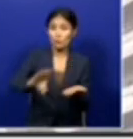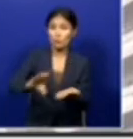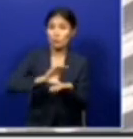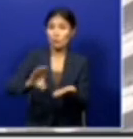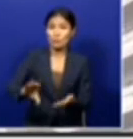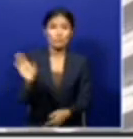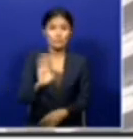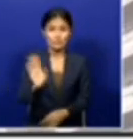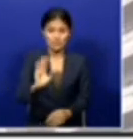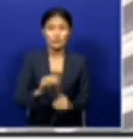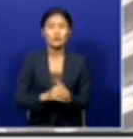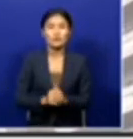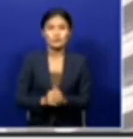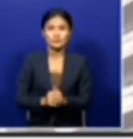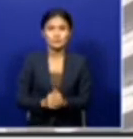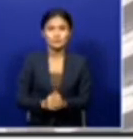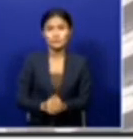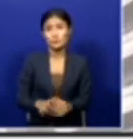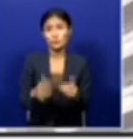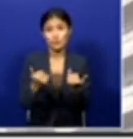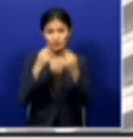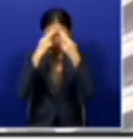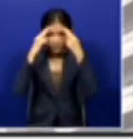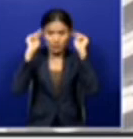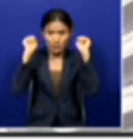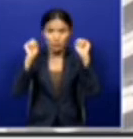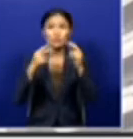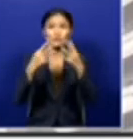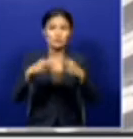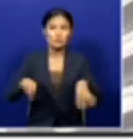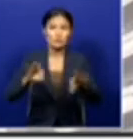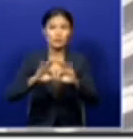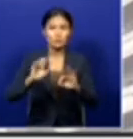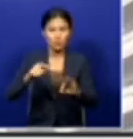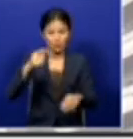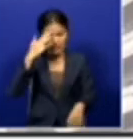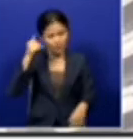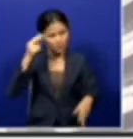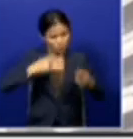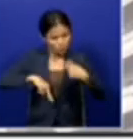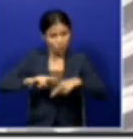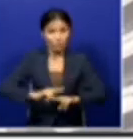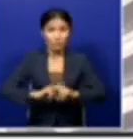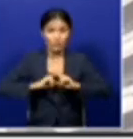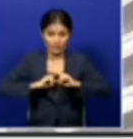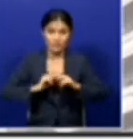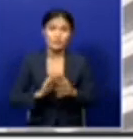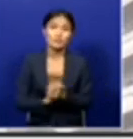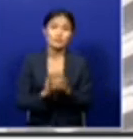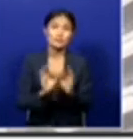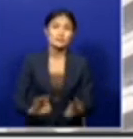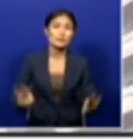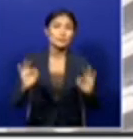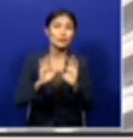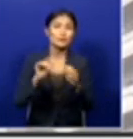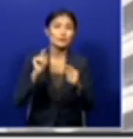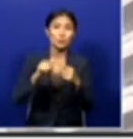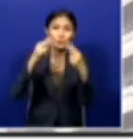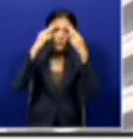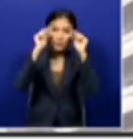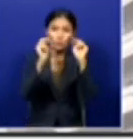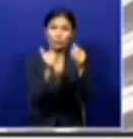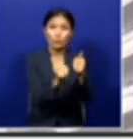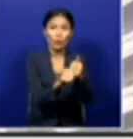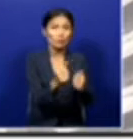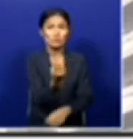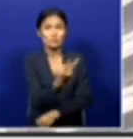หรอกฮะวันนี้ทั้งนายกรัฐมนตรีท่านต้องดูตัวท่านเองด้วยโดยเฉพาะอย่างยิ่งรัฐมนตรีรองนายกรัฐมนตรี